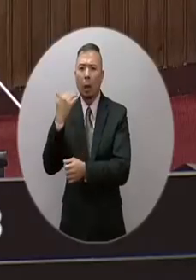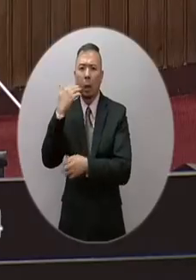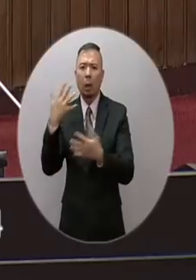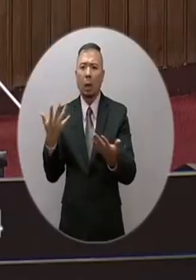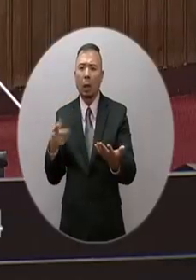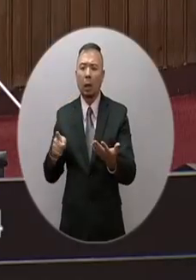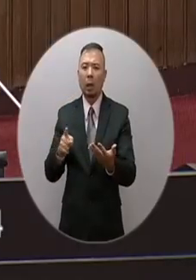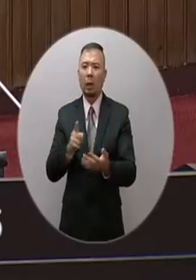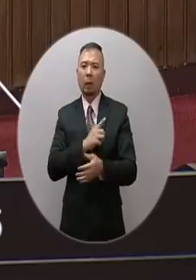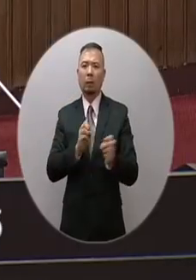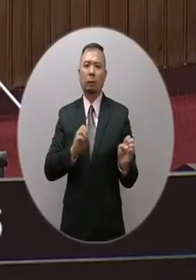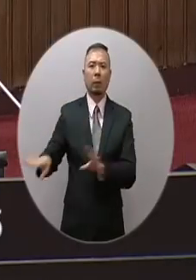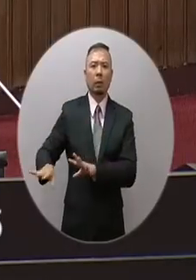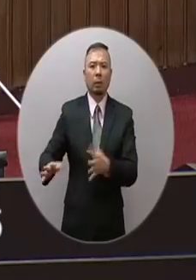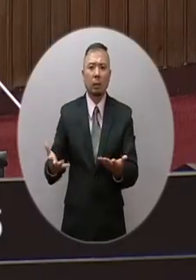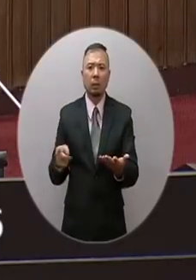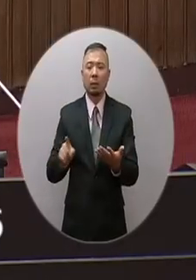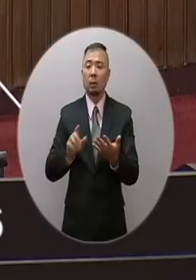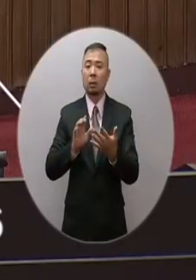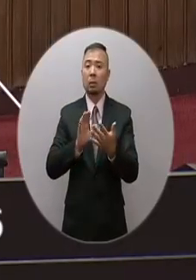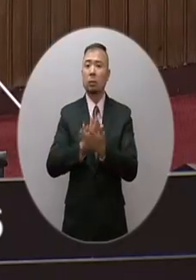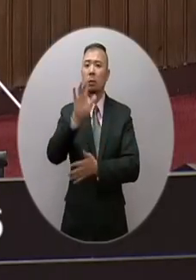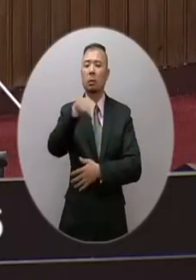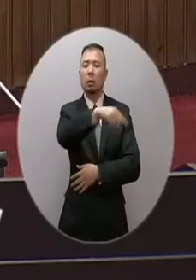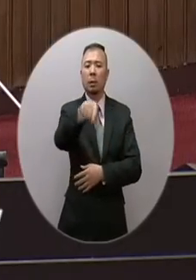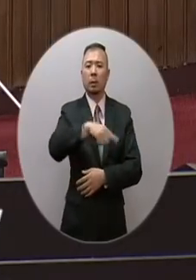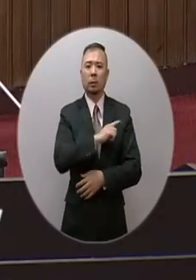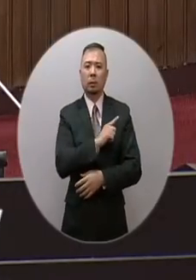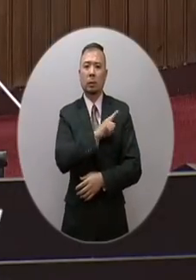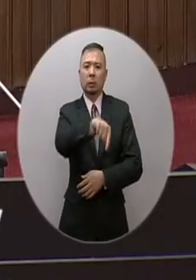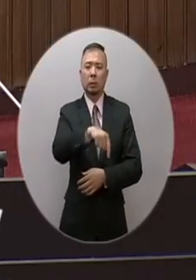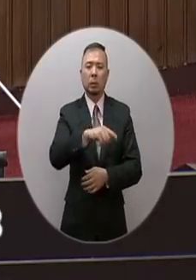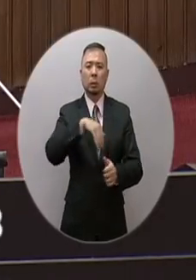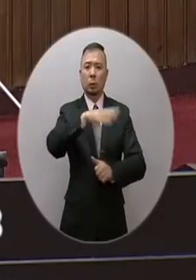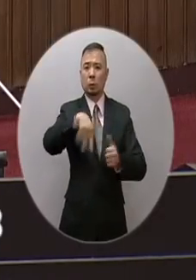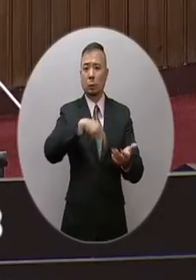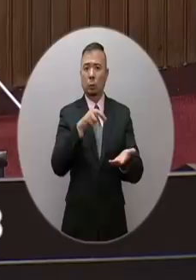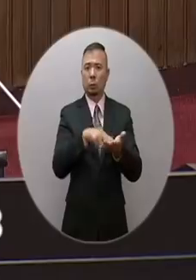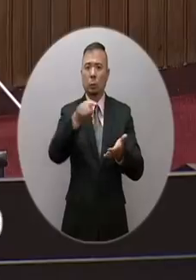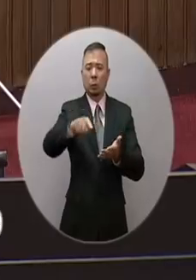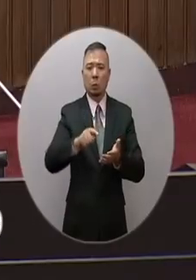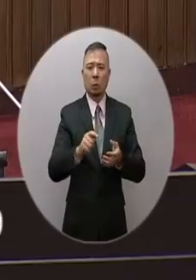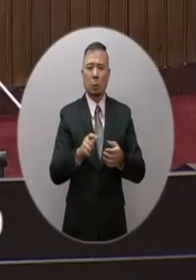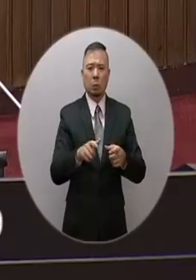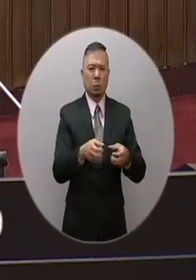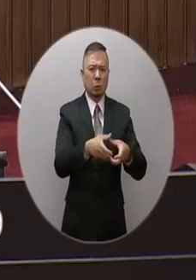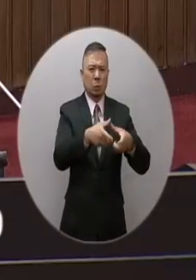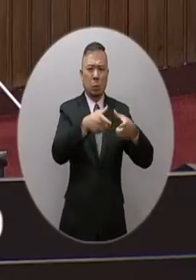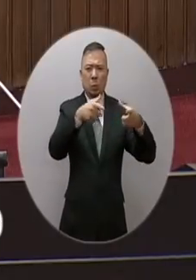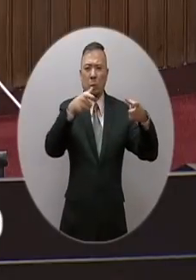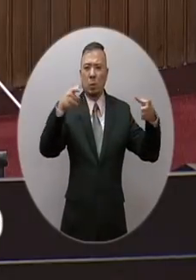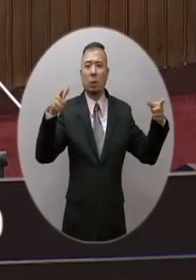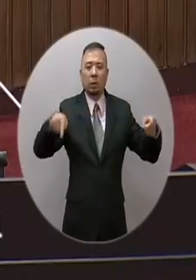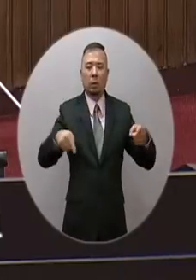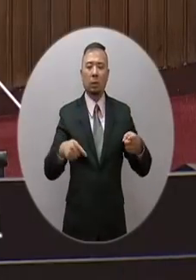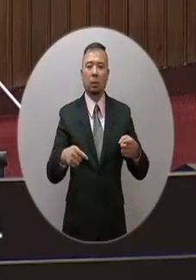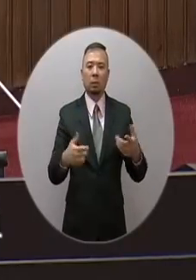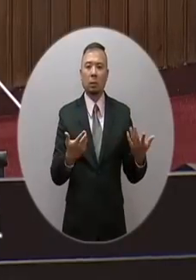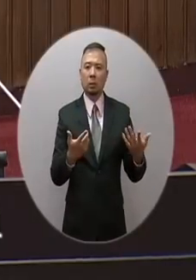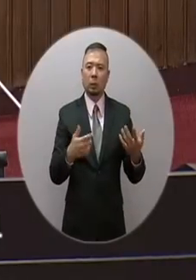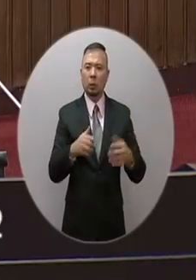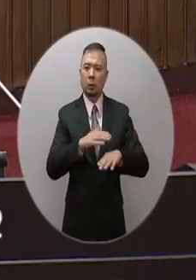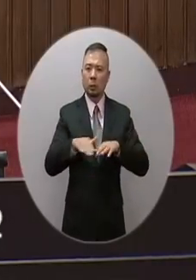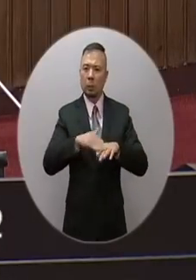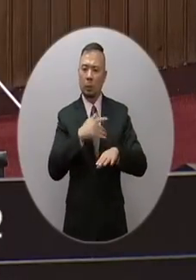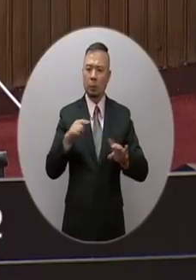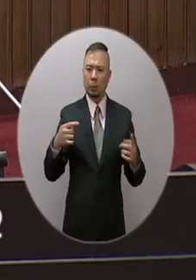行，持续渲染之下，台湾前途难测，双方已因极度的焦虑忧